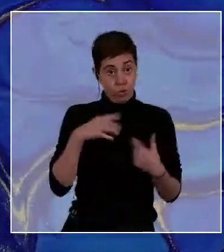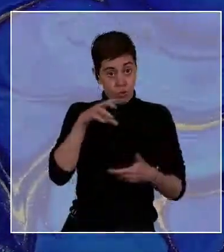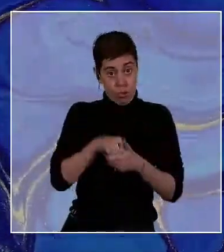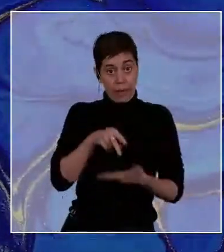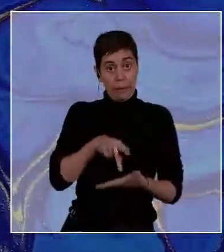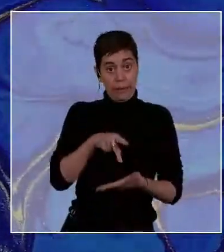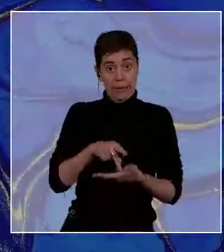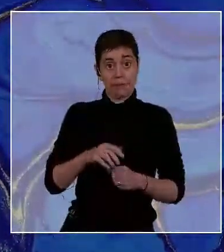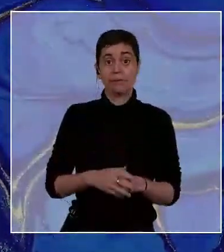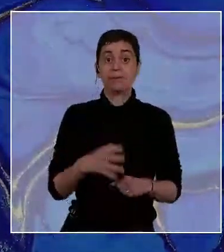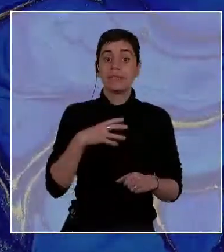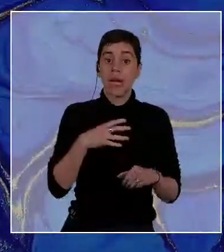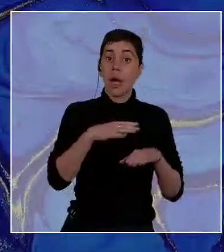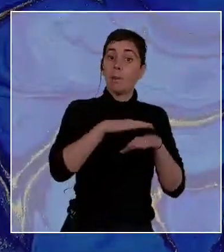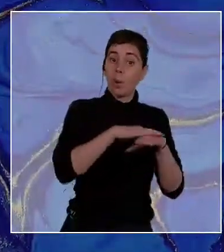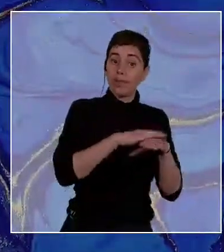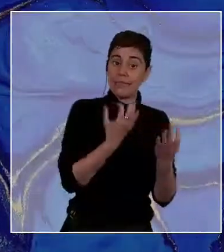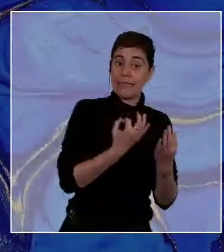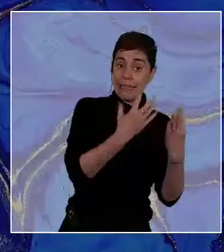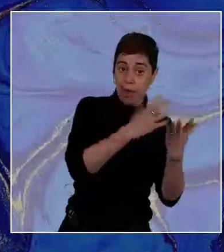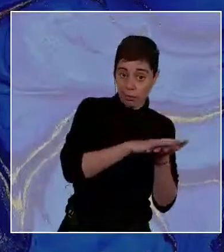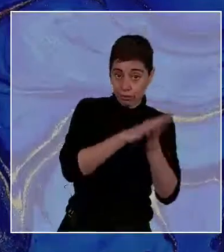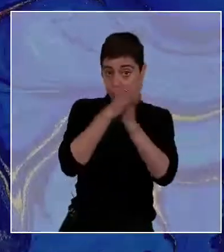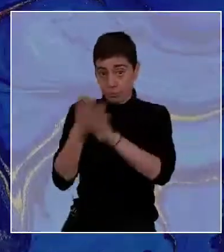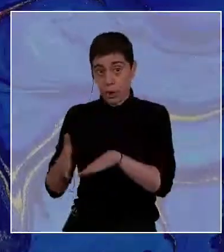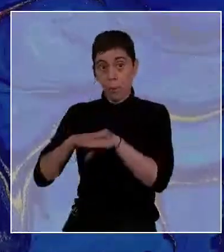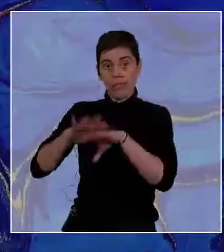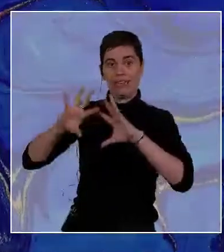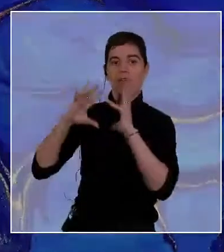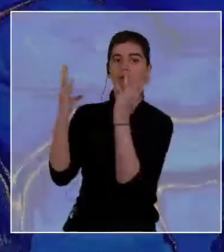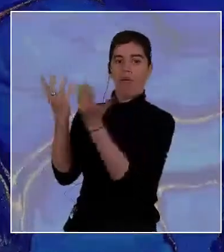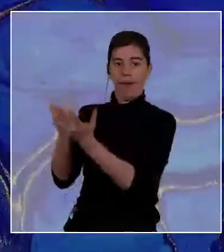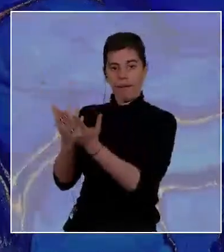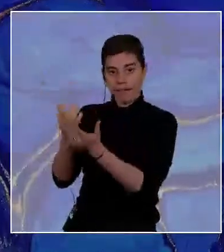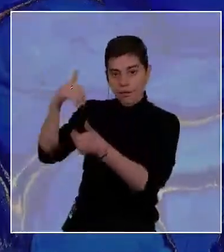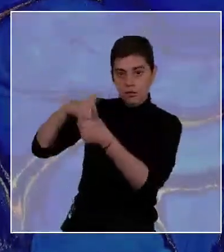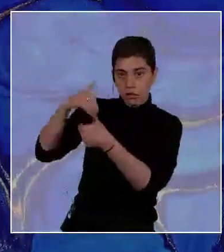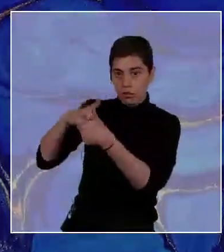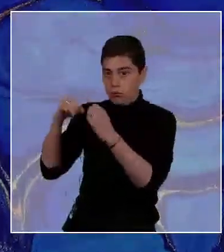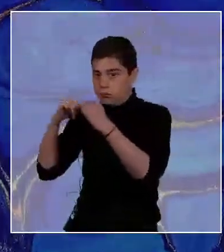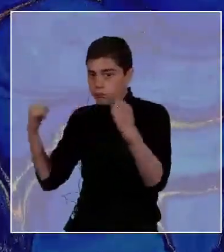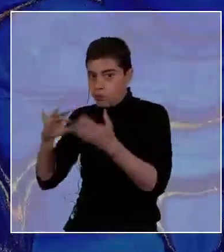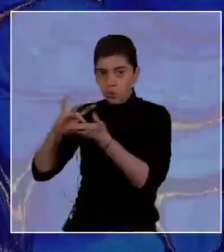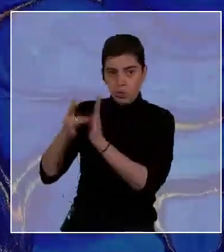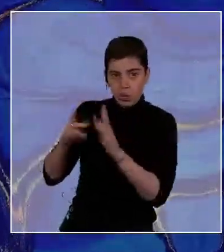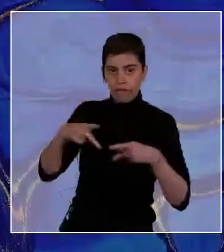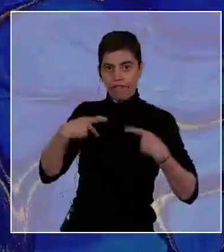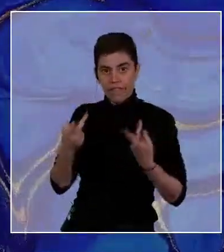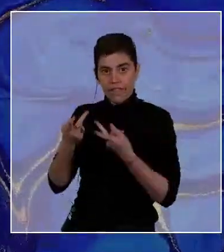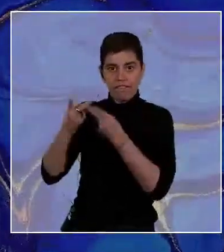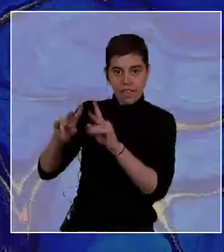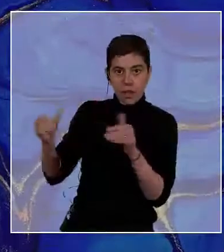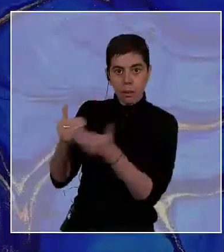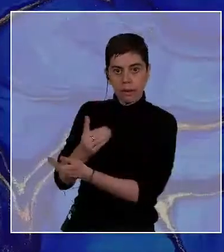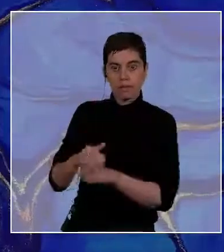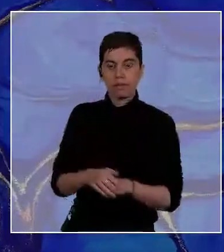des politiques climat à des politiques globales qui recouvrent tous les aspects de l'existence dans nos villes. Et ceci,